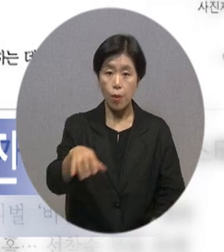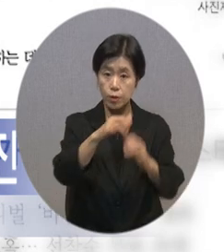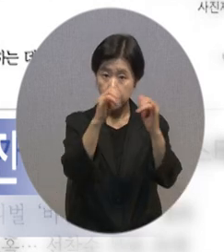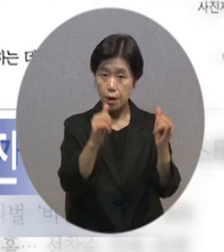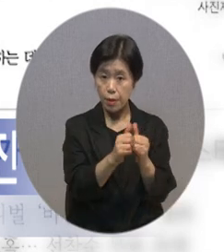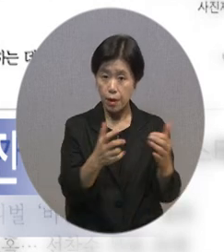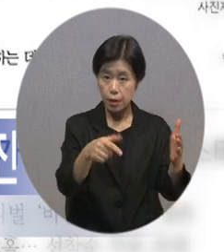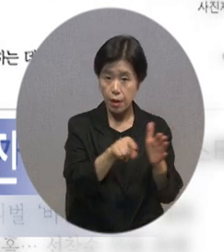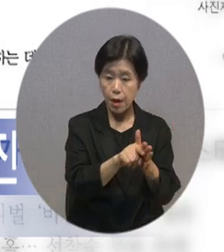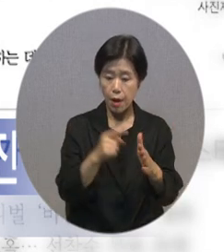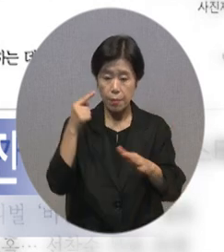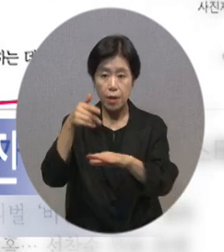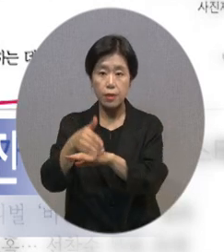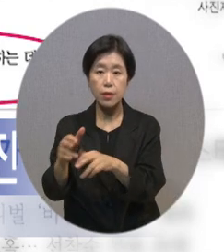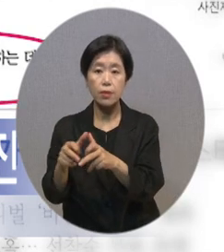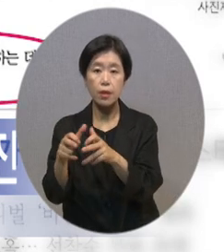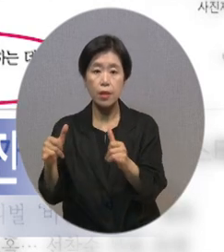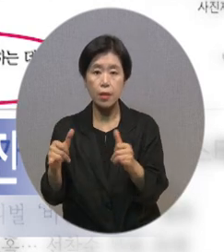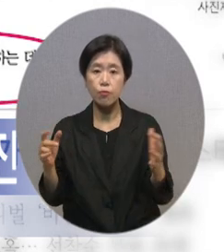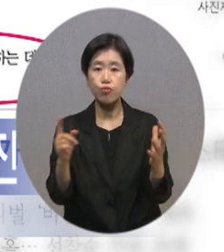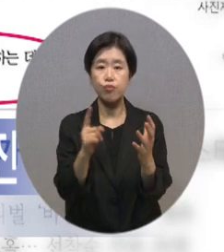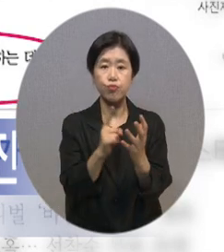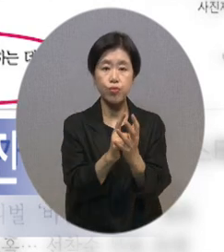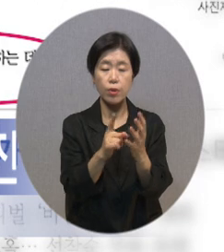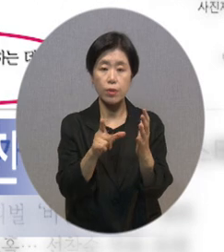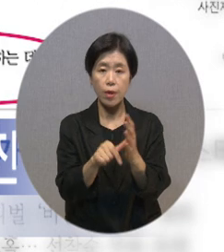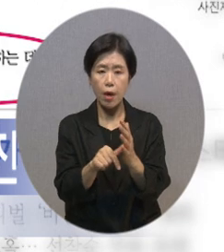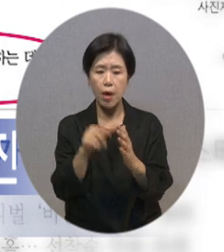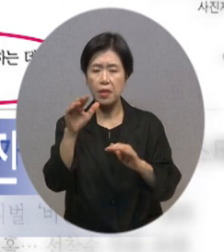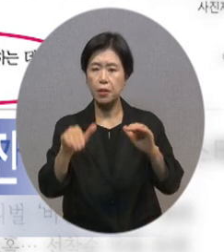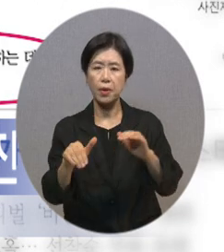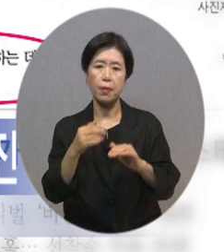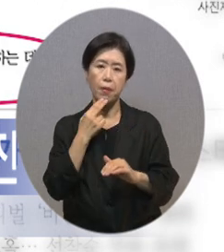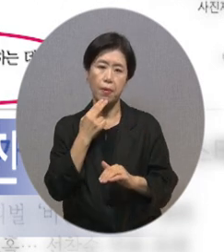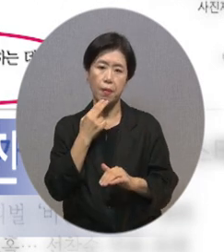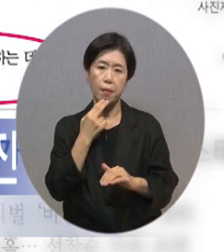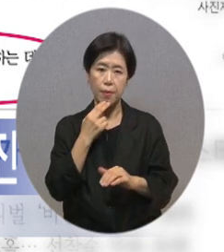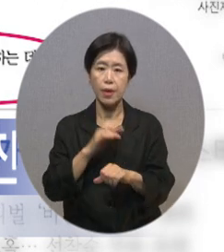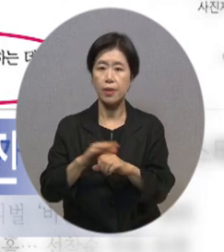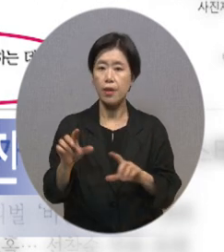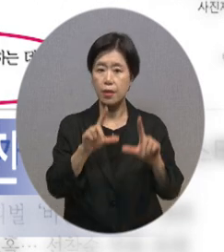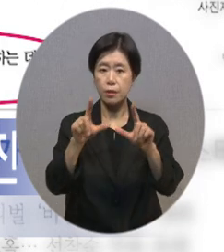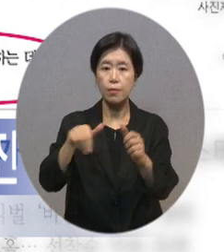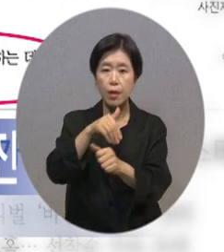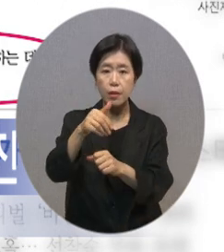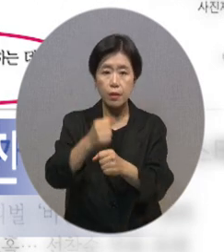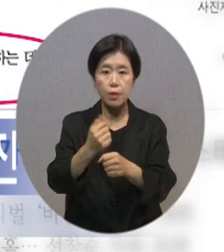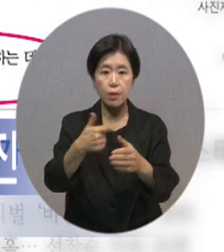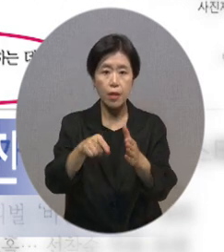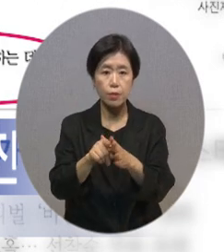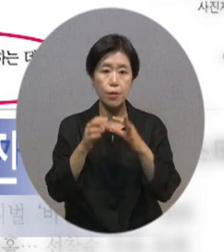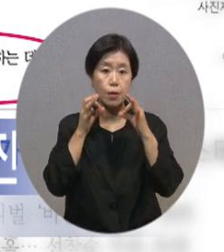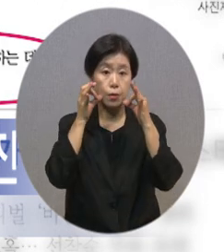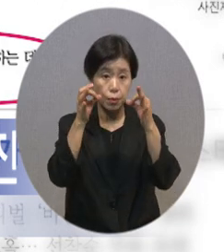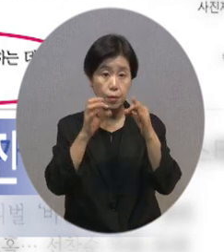함께 발달 장애인이 차별 없이 살아갈 수 있는 환경을 조성하는데이 주력해 나가겠다고